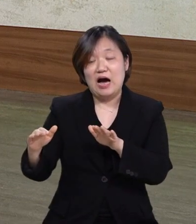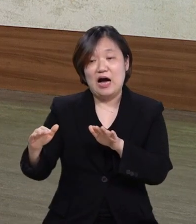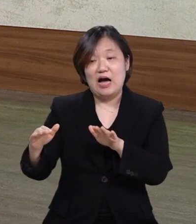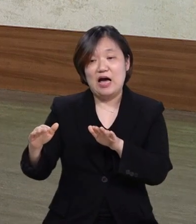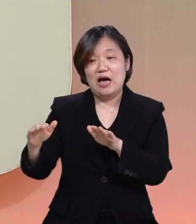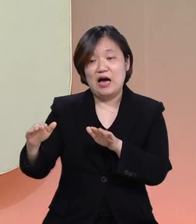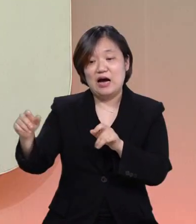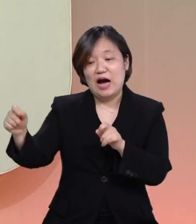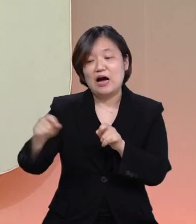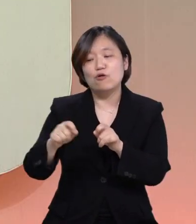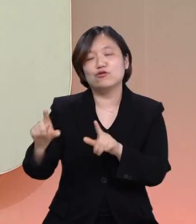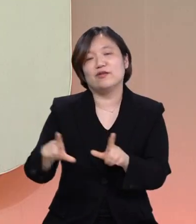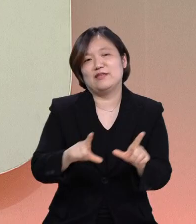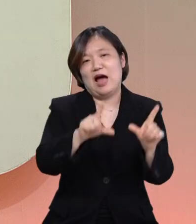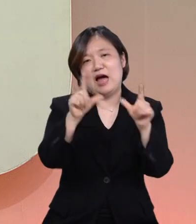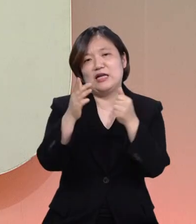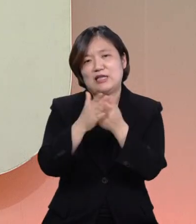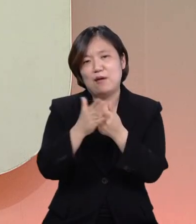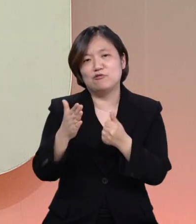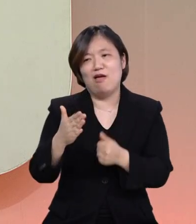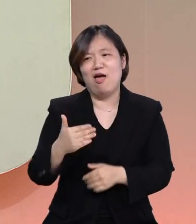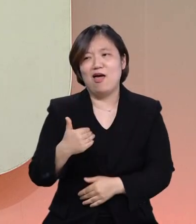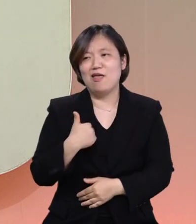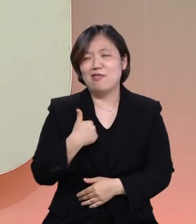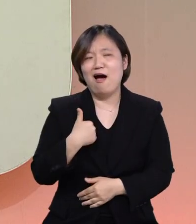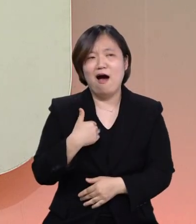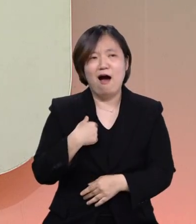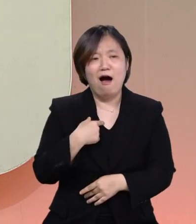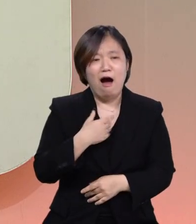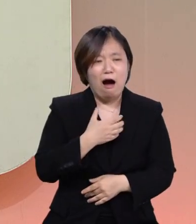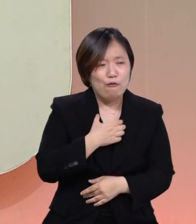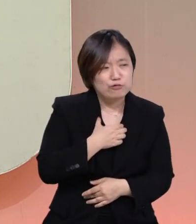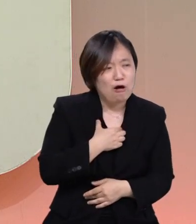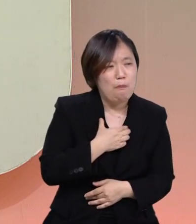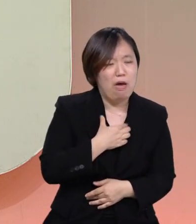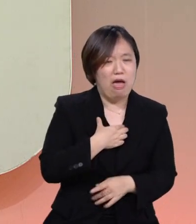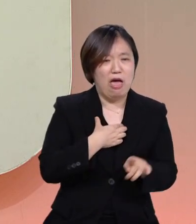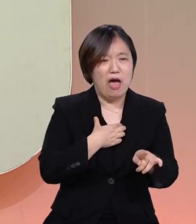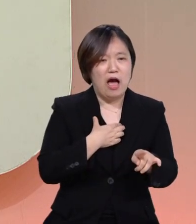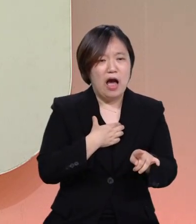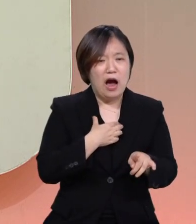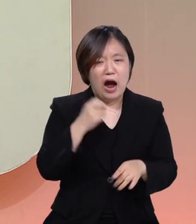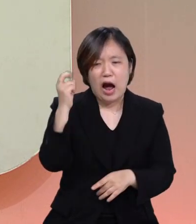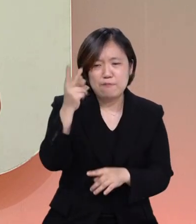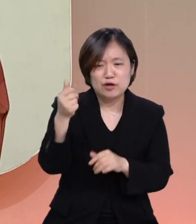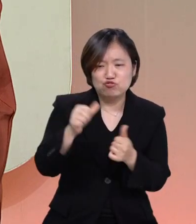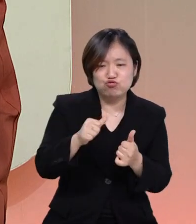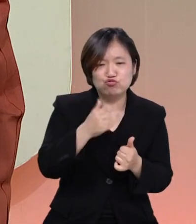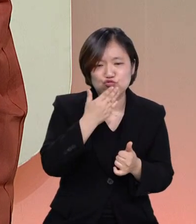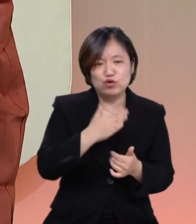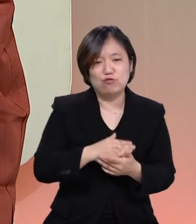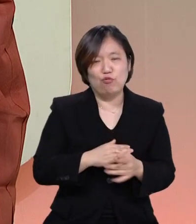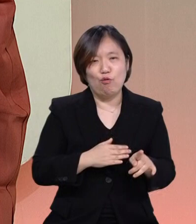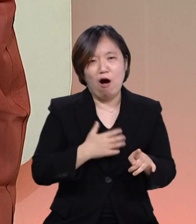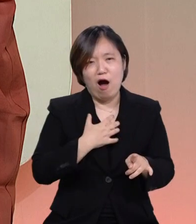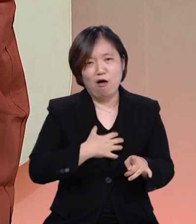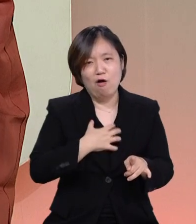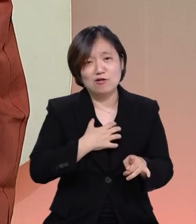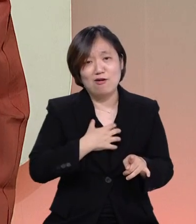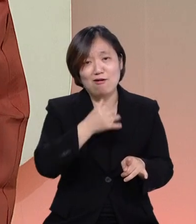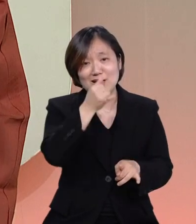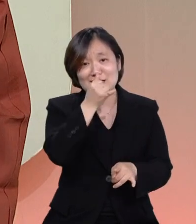아버지께서도 혹시라도 내일이 어떻게 될지 모르고 멀쩡한 날에 갑자기 태풍이 볼 줄도 모르니까